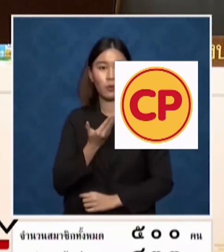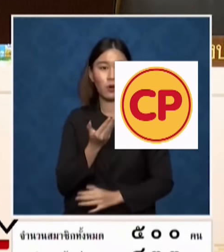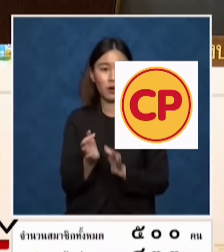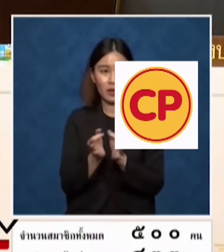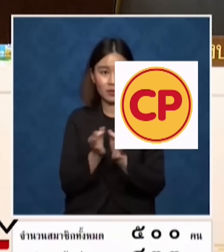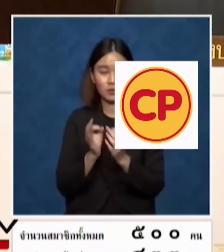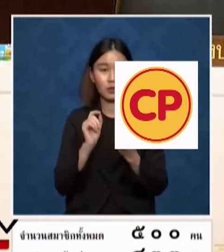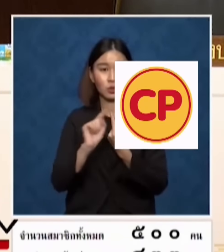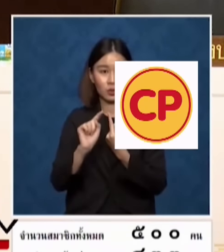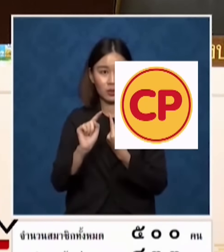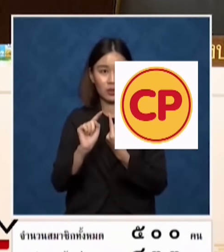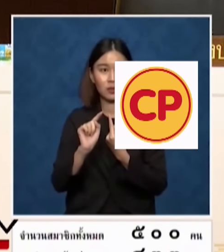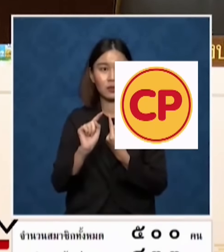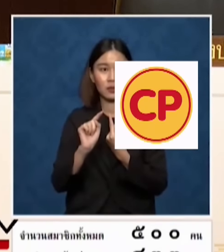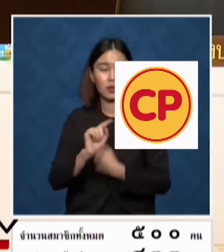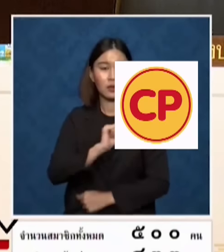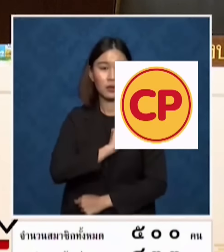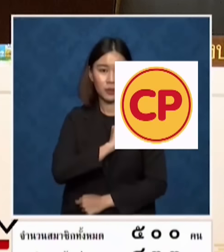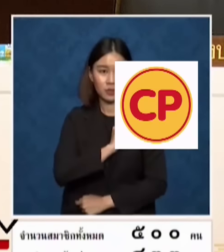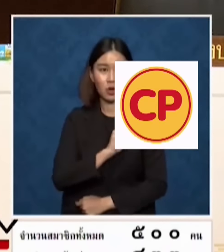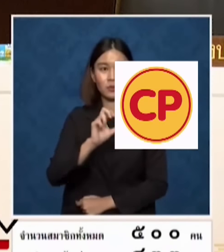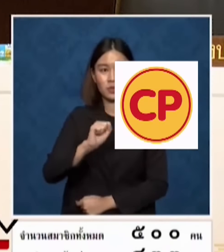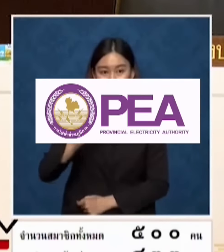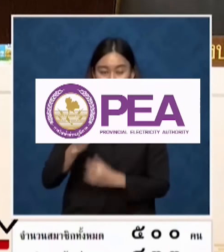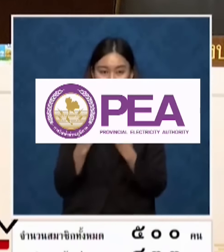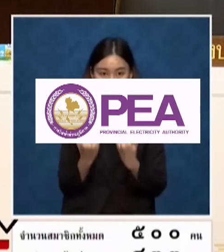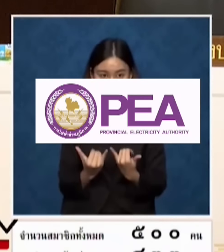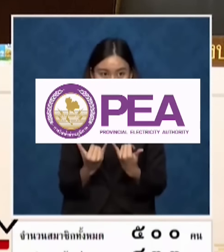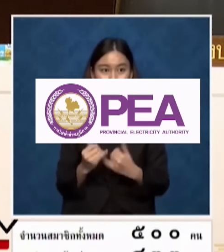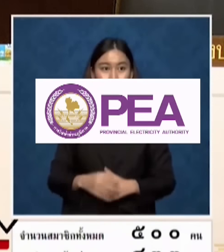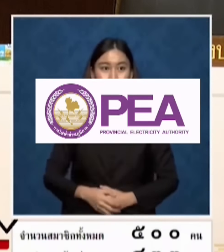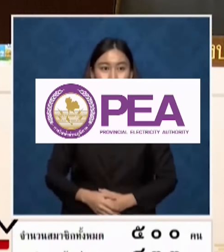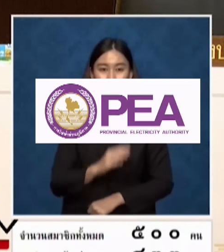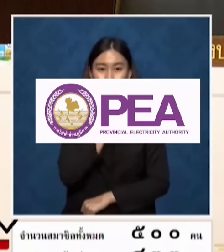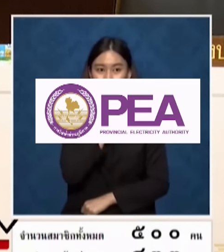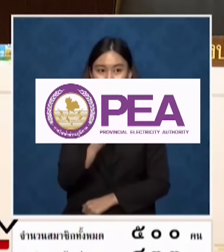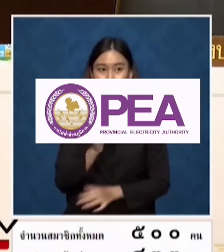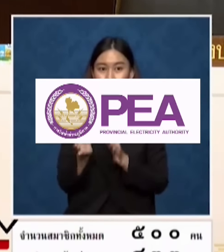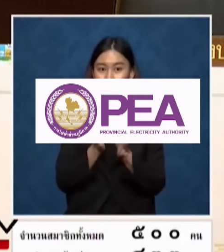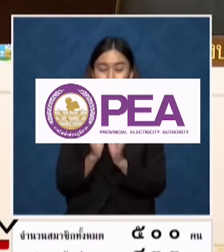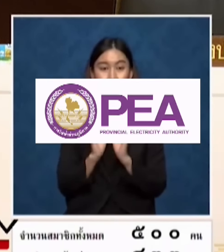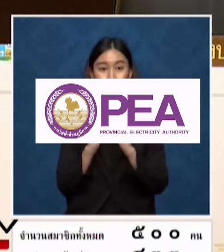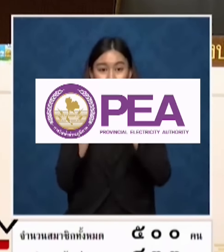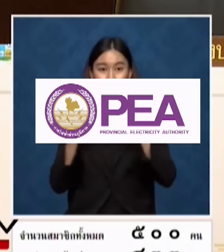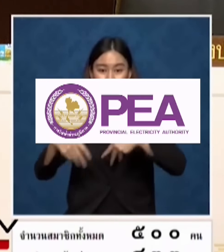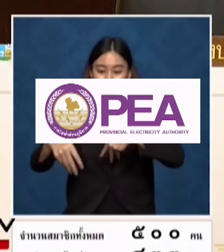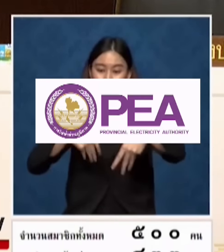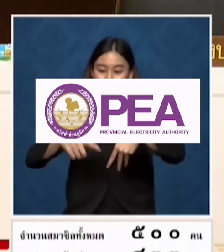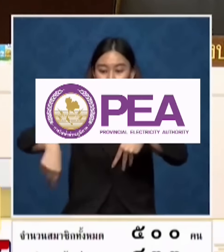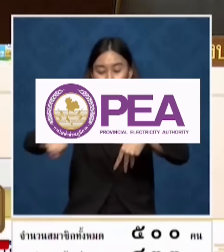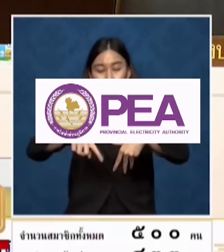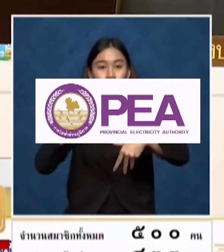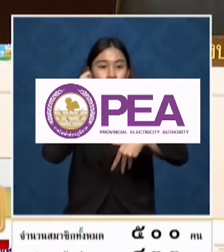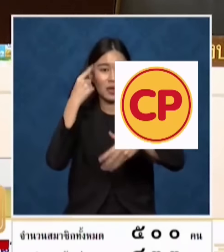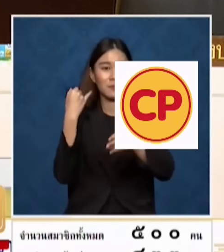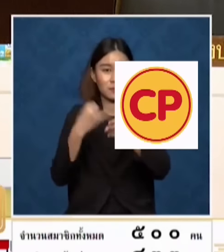ชี้แจงในฐานะที่รับผิดชอบสภาผู้แทนราษฎรตรงนี้นะครับถ้าไม่ชี้แจงนะครับพี่น้องประชาชนก็อา